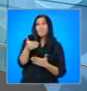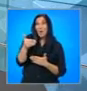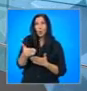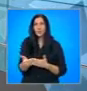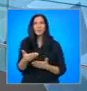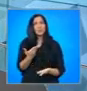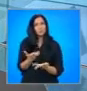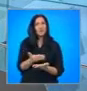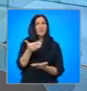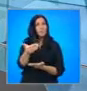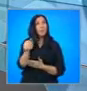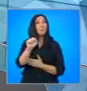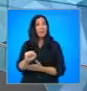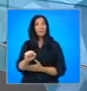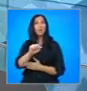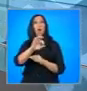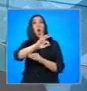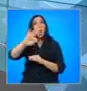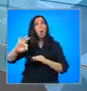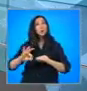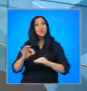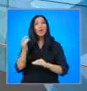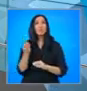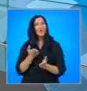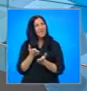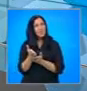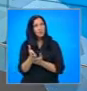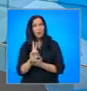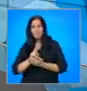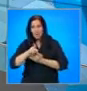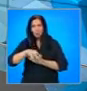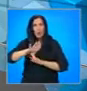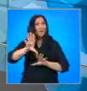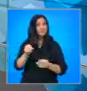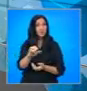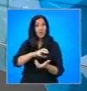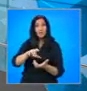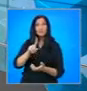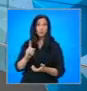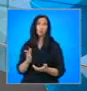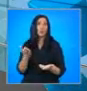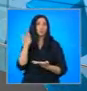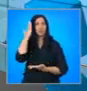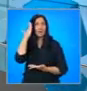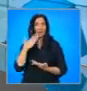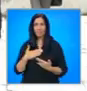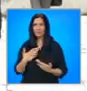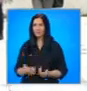били поставени пред партията и очерта новите насоки за преодоляване на всички кризи, в които се намира страната